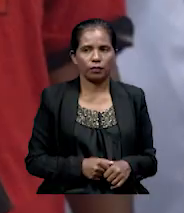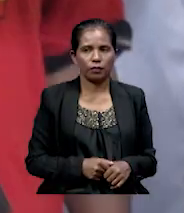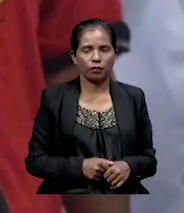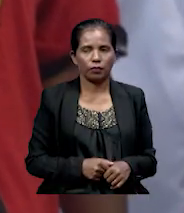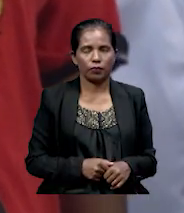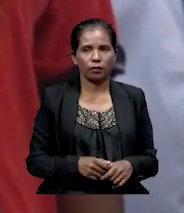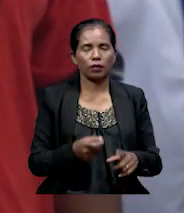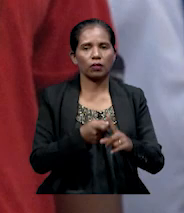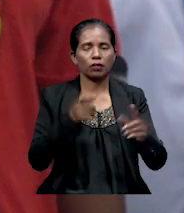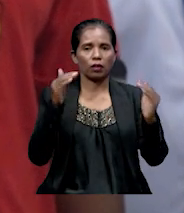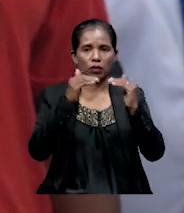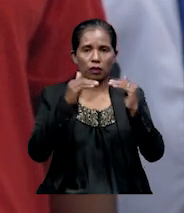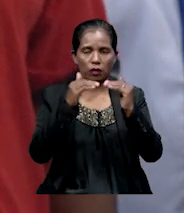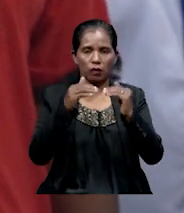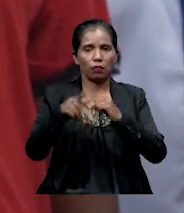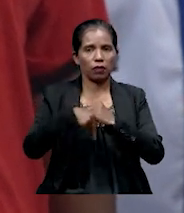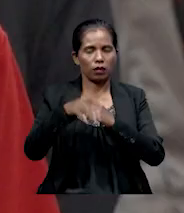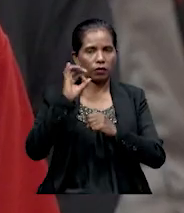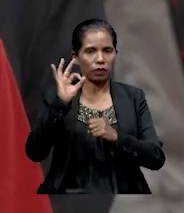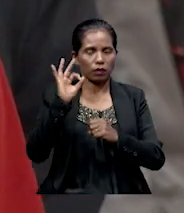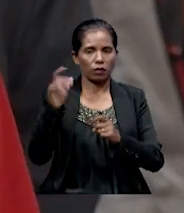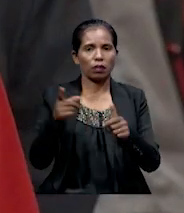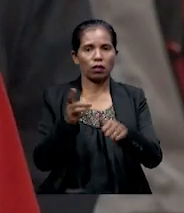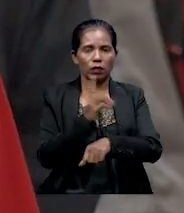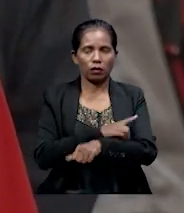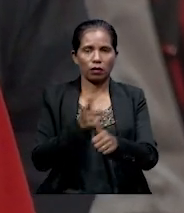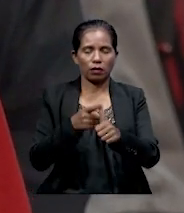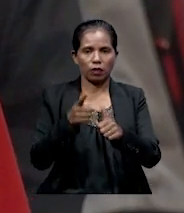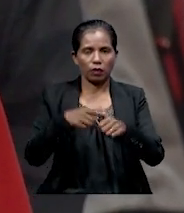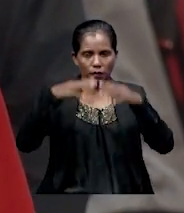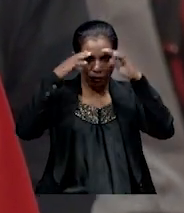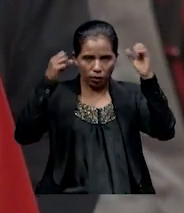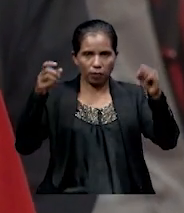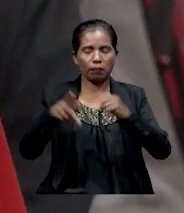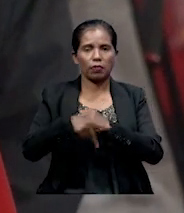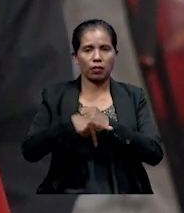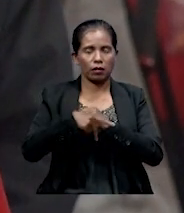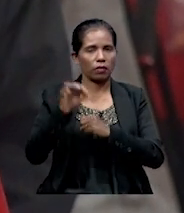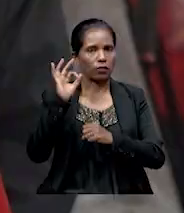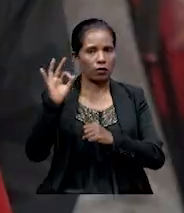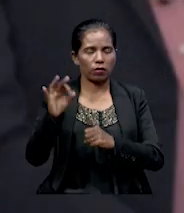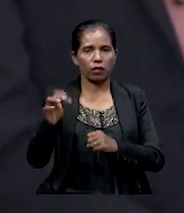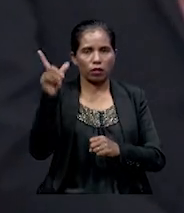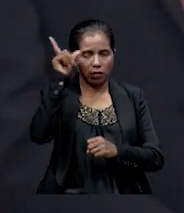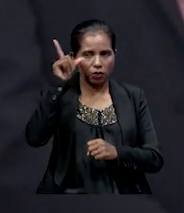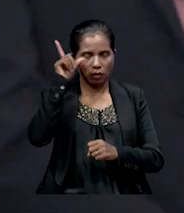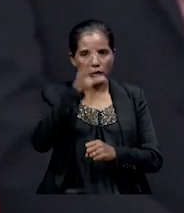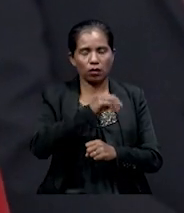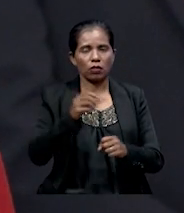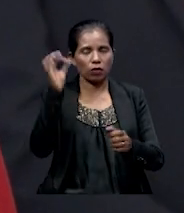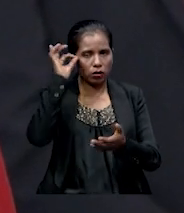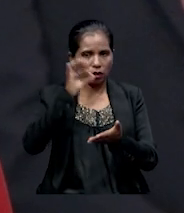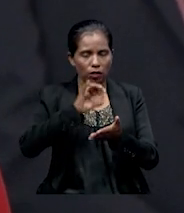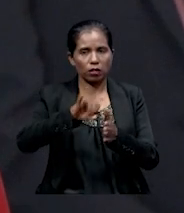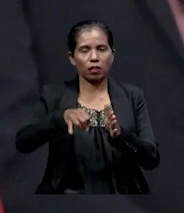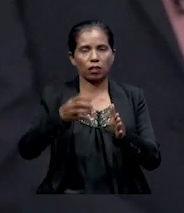Lihu se quinto congreso partido Fretilin bar loron da huluk atual presidente partido Fretilin Francisco Guterres Lolo ho secretario